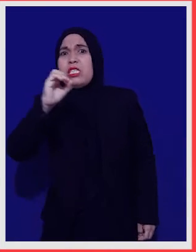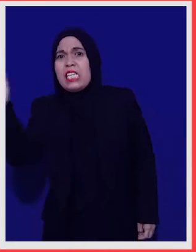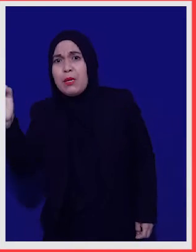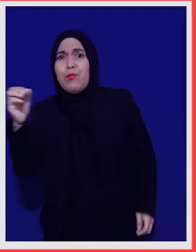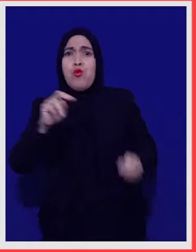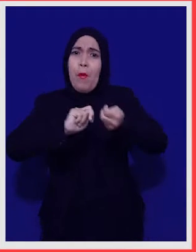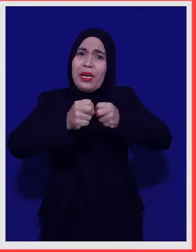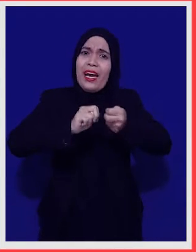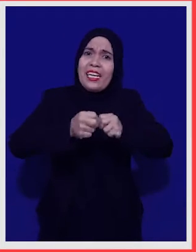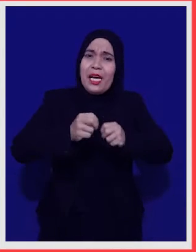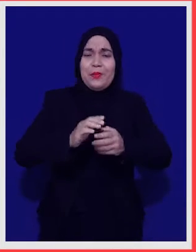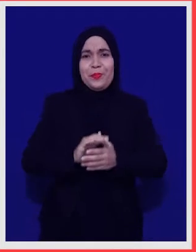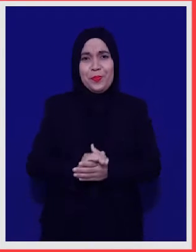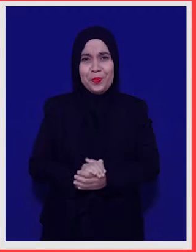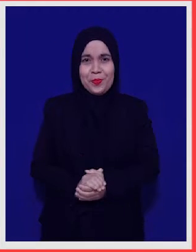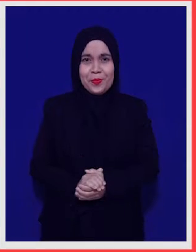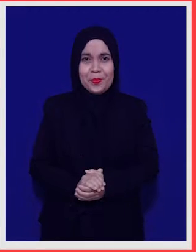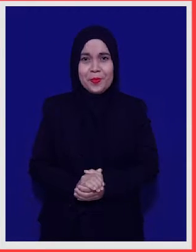pakaro.